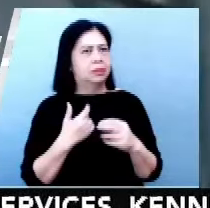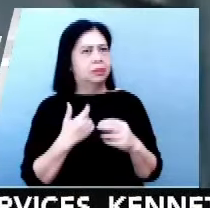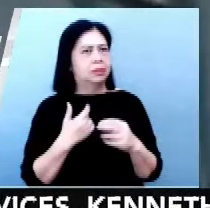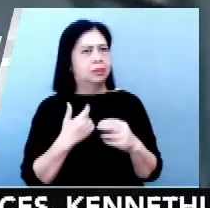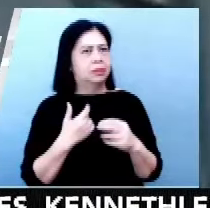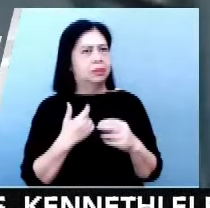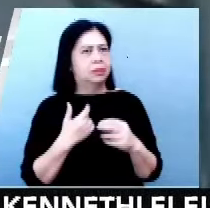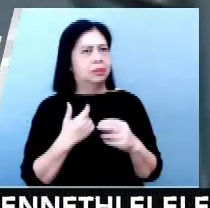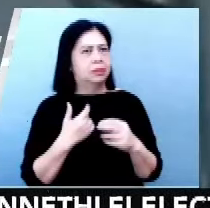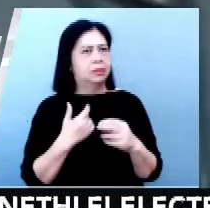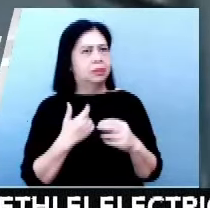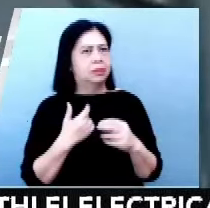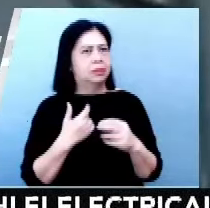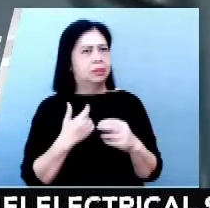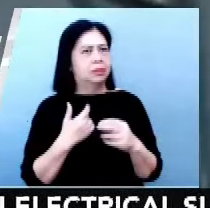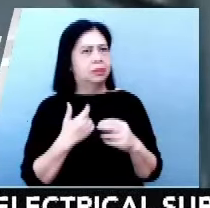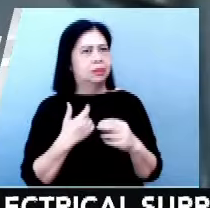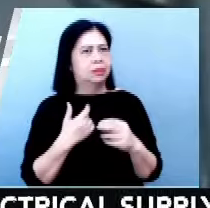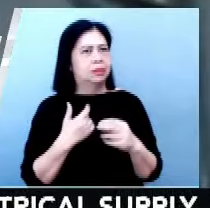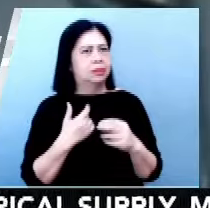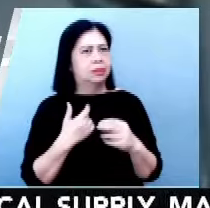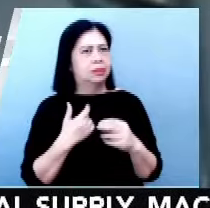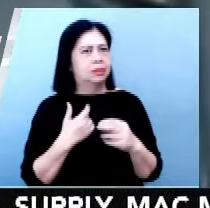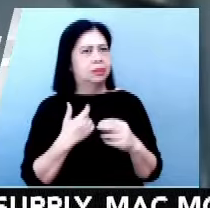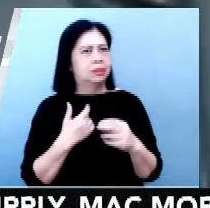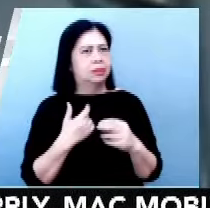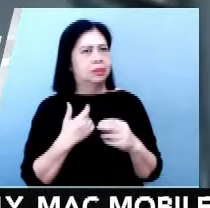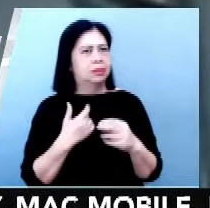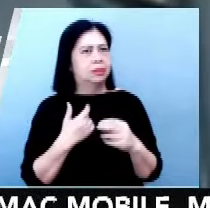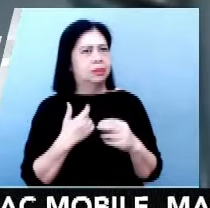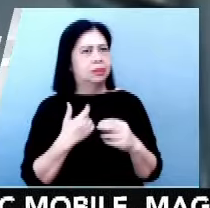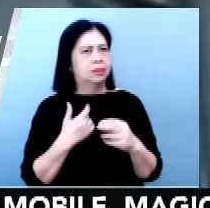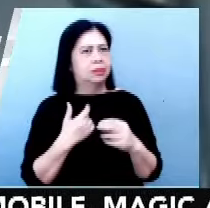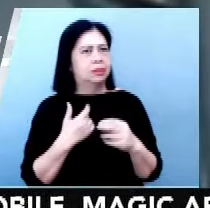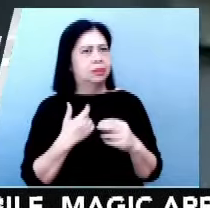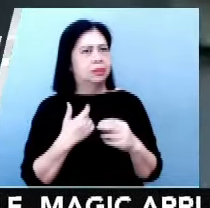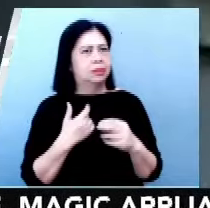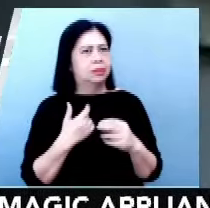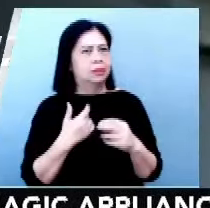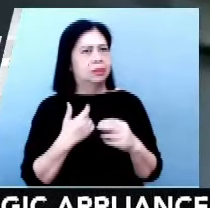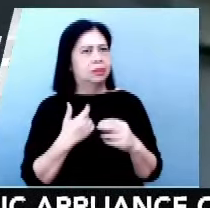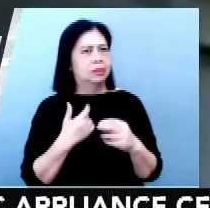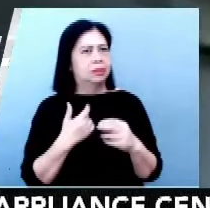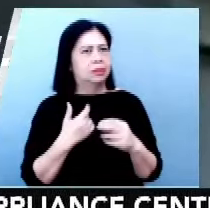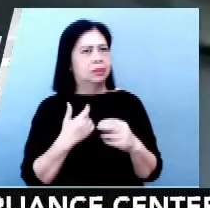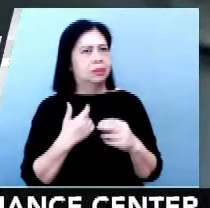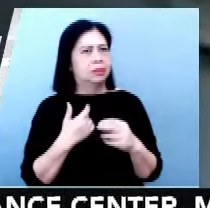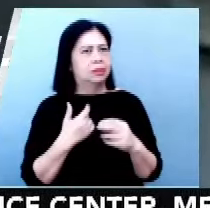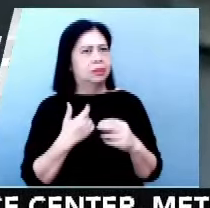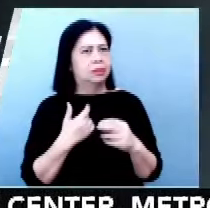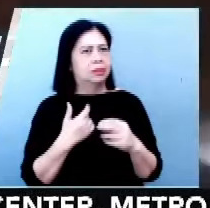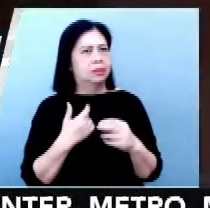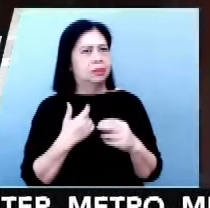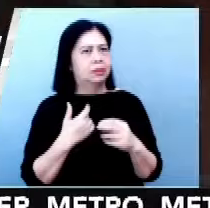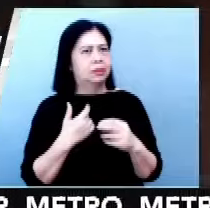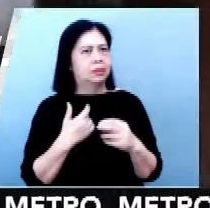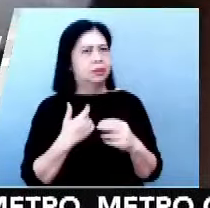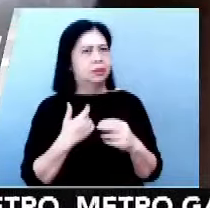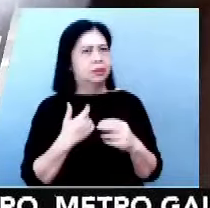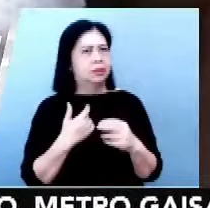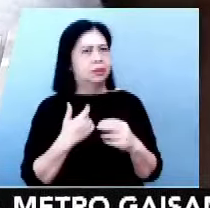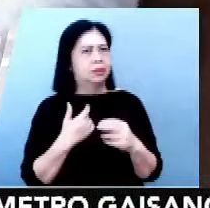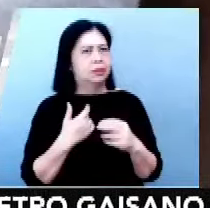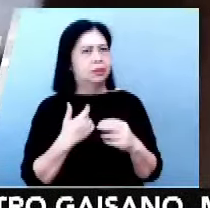sa charter change. Pero dahil na rin sa naging pronouncements, tingin natin ay bumigay ang Senado.